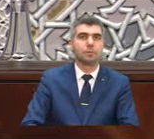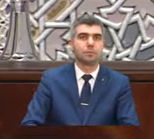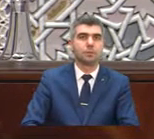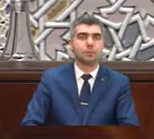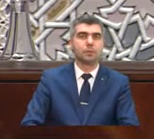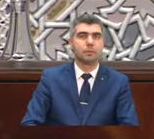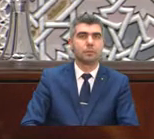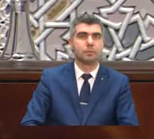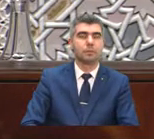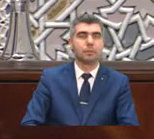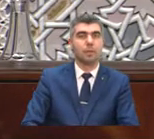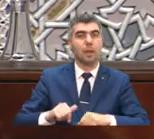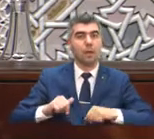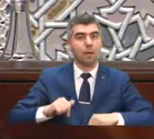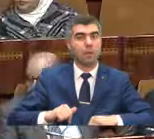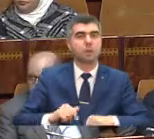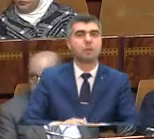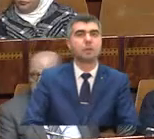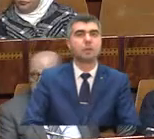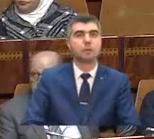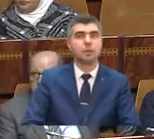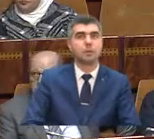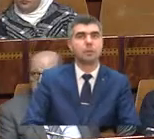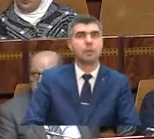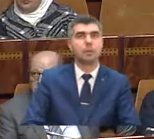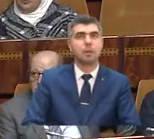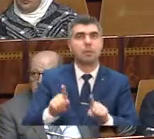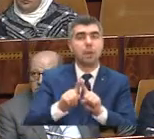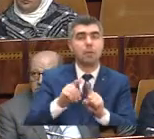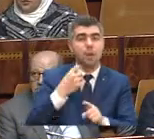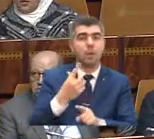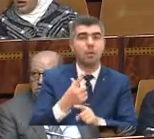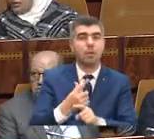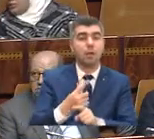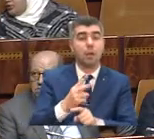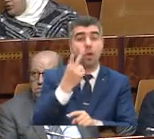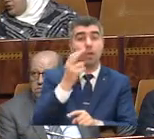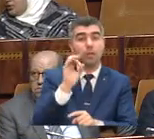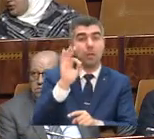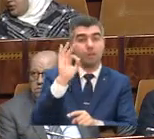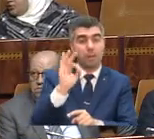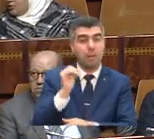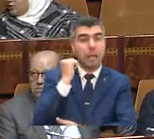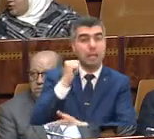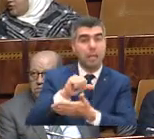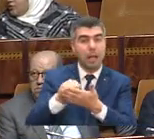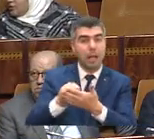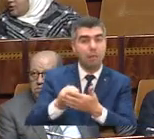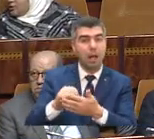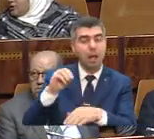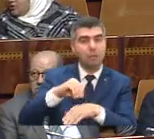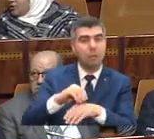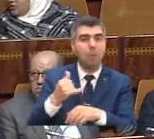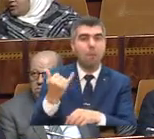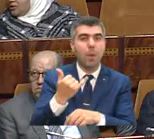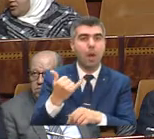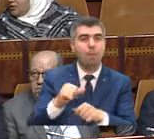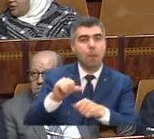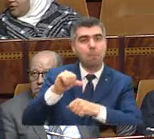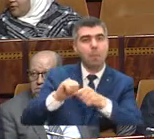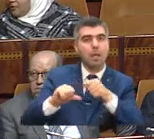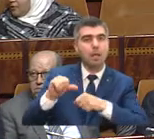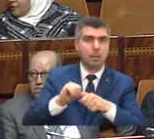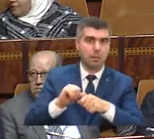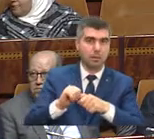لا السيد الوزير، بالنسبة للقيمة المضافة خاص مراجعتها من طرف الحكومة، لأنها لا يعقل عن منها